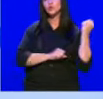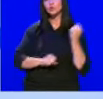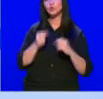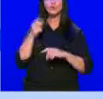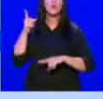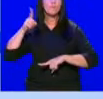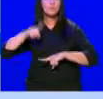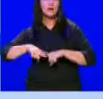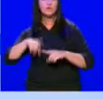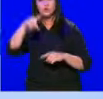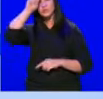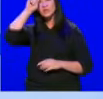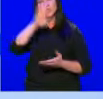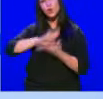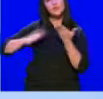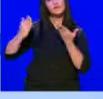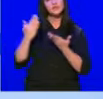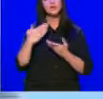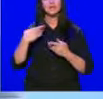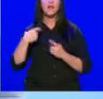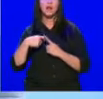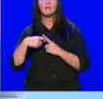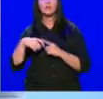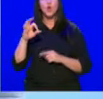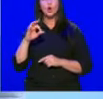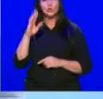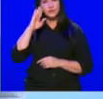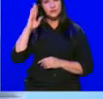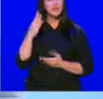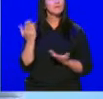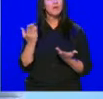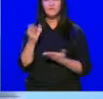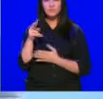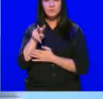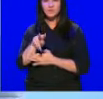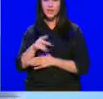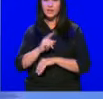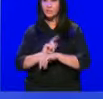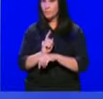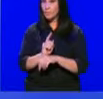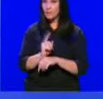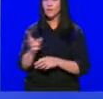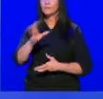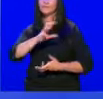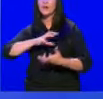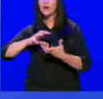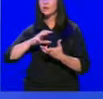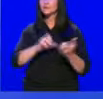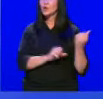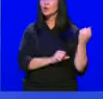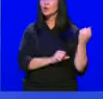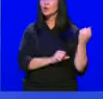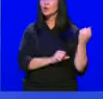в Софийския университет Климент Охридски. Здравейте. Здравейте. На какво сме свидетели в момента? На криза на конституционния модел или криза